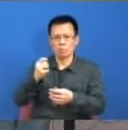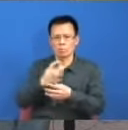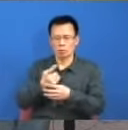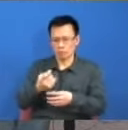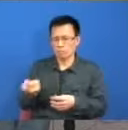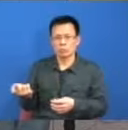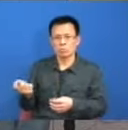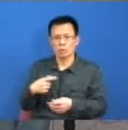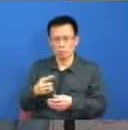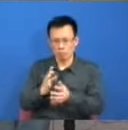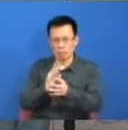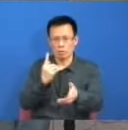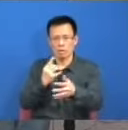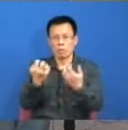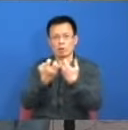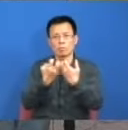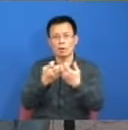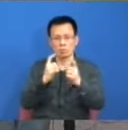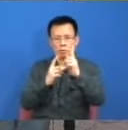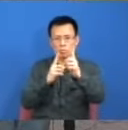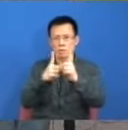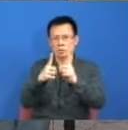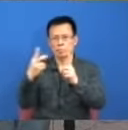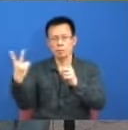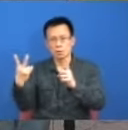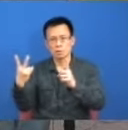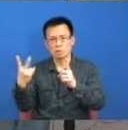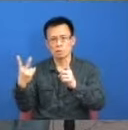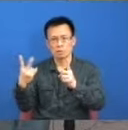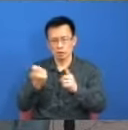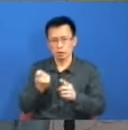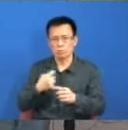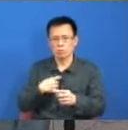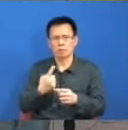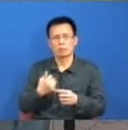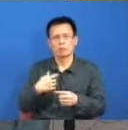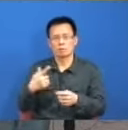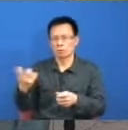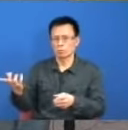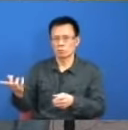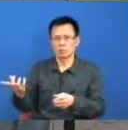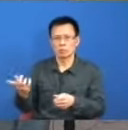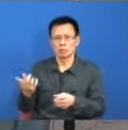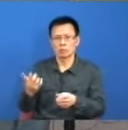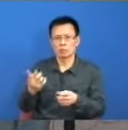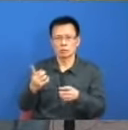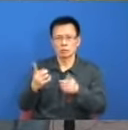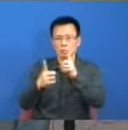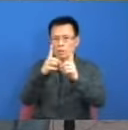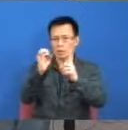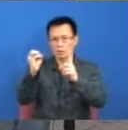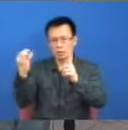因為我哋排 number 噶嘛，我係一百一十二啊嘛。咁近住我嘅有一個即係一百零幾